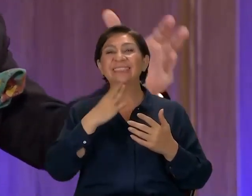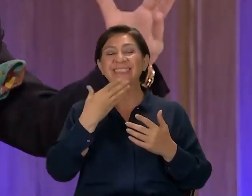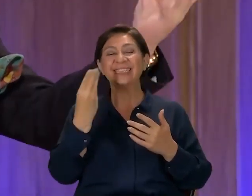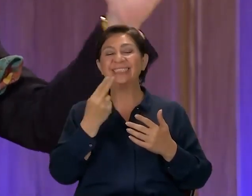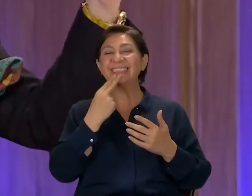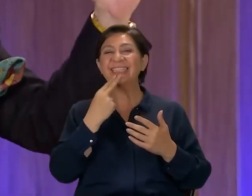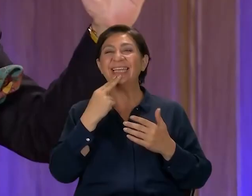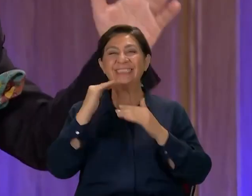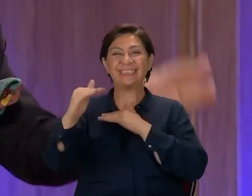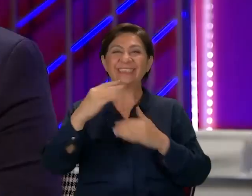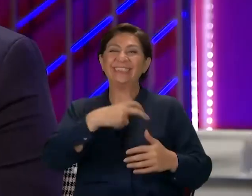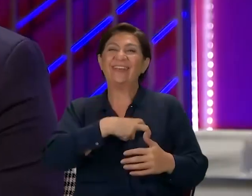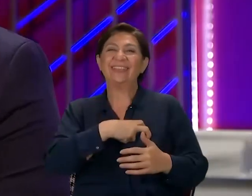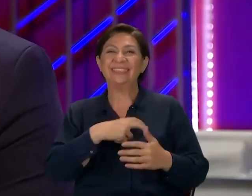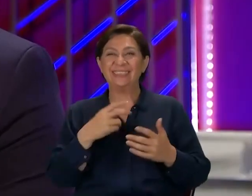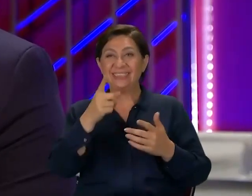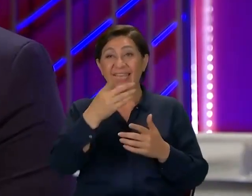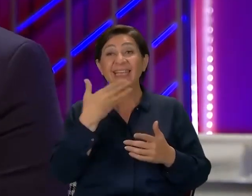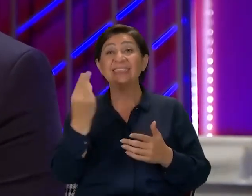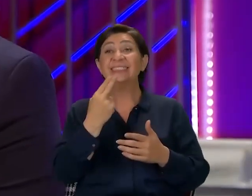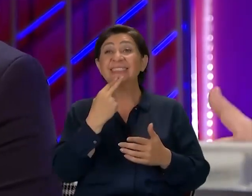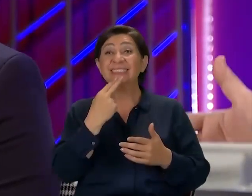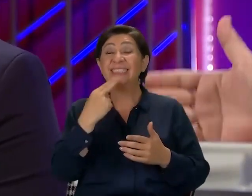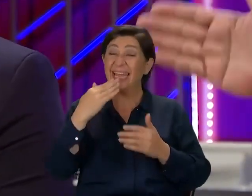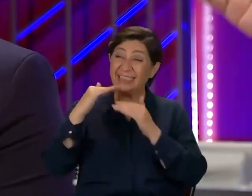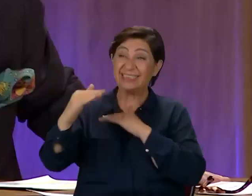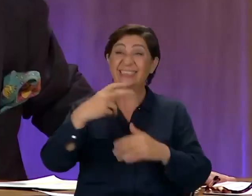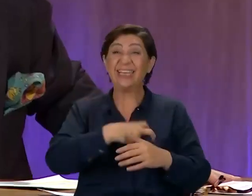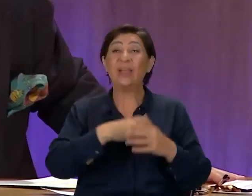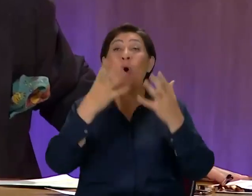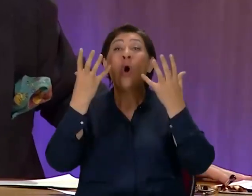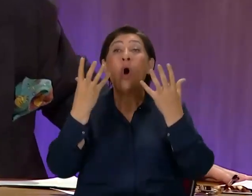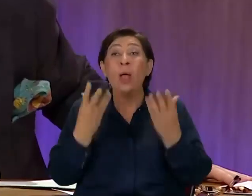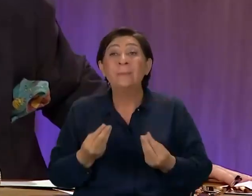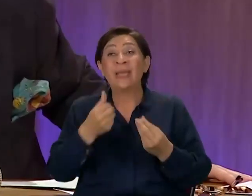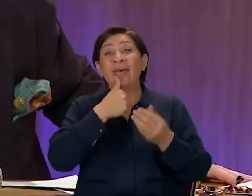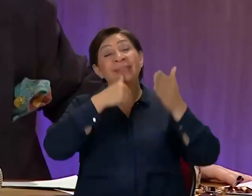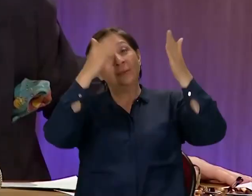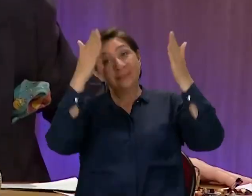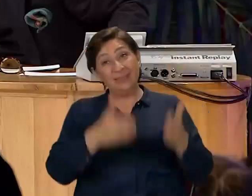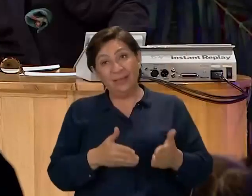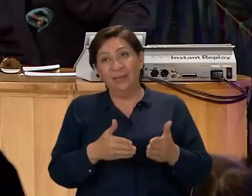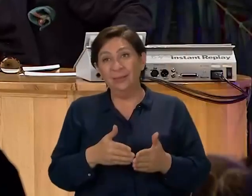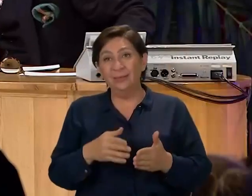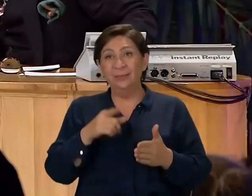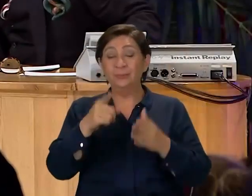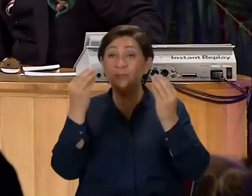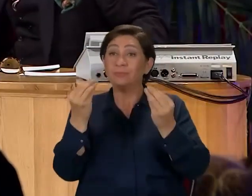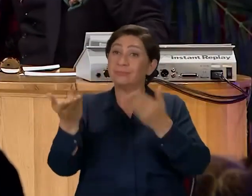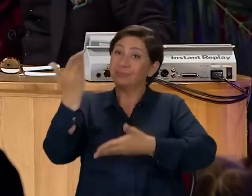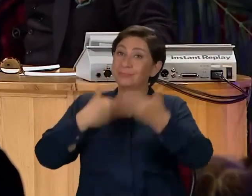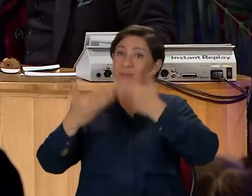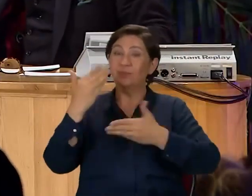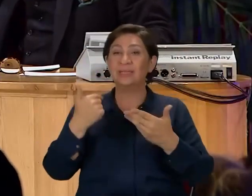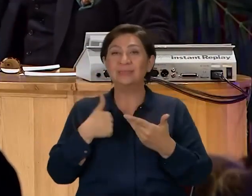Genç kızların sevgilisi falan filan. Sen genç kızların sevgilisi olabilecek bir adam mısın? Abi bu kadar güzel şey söyledin